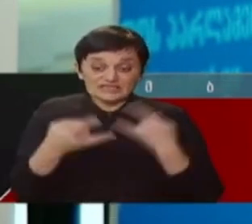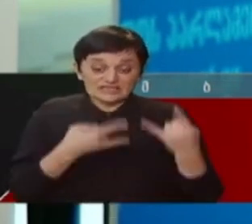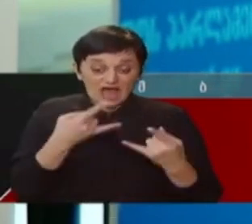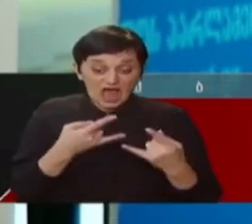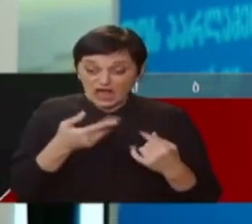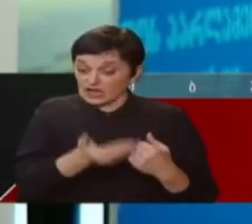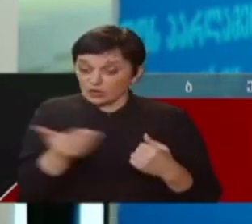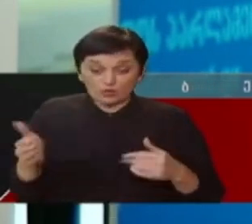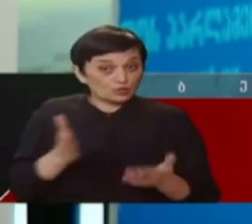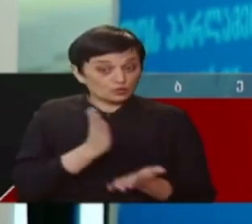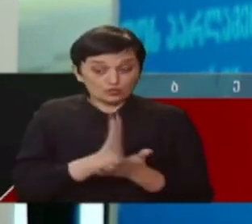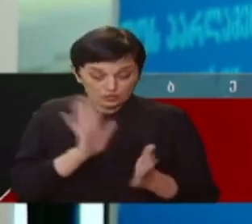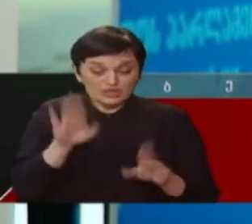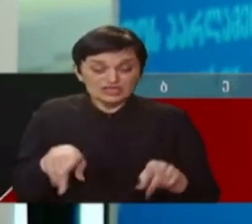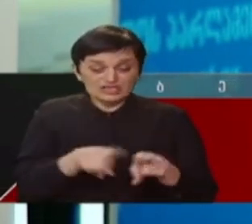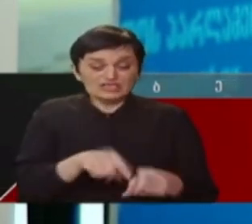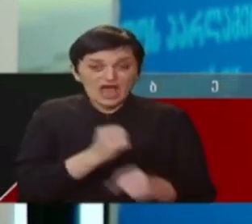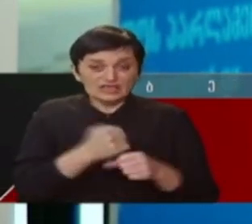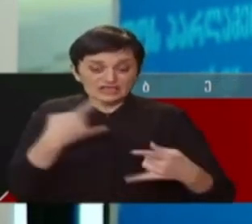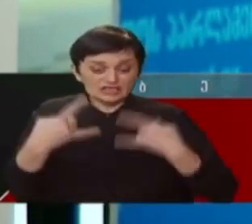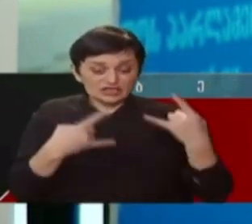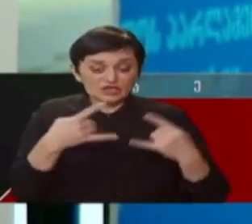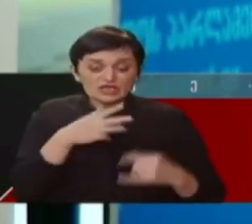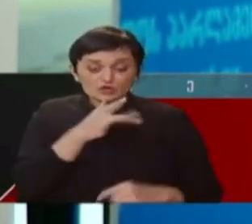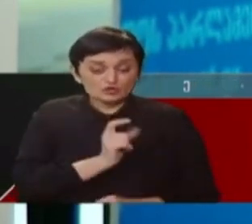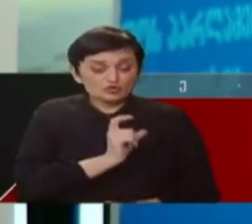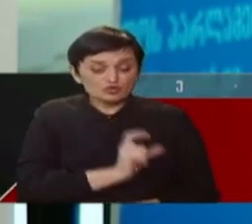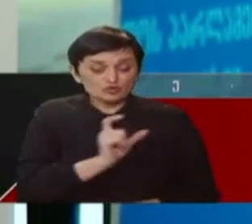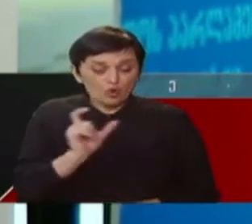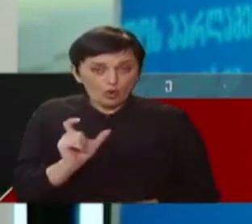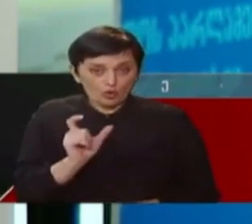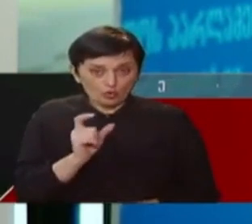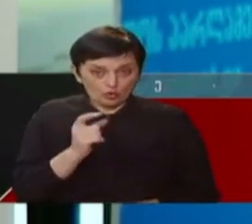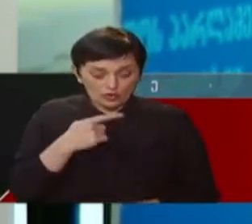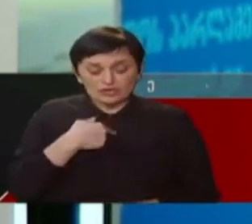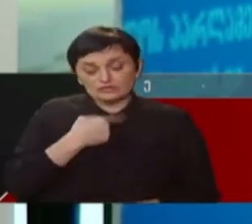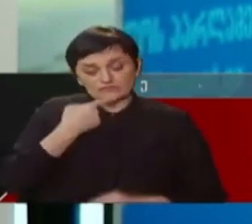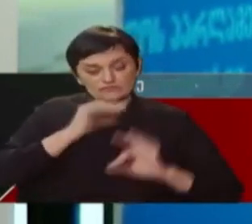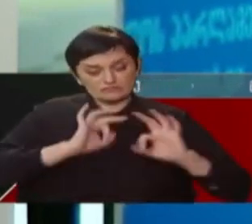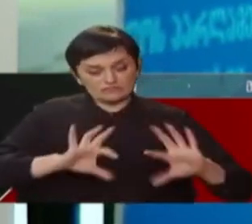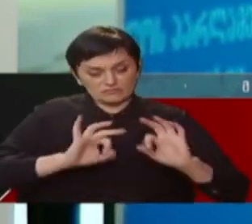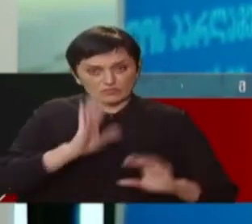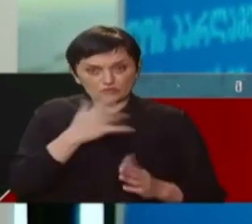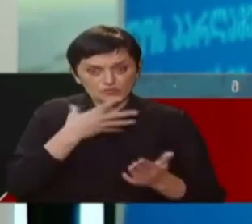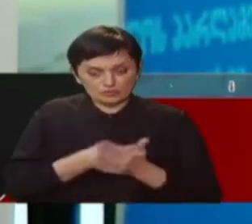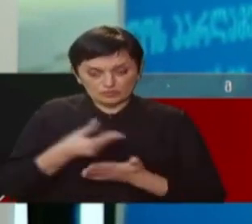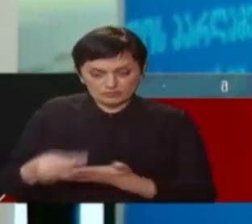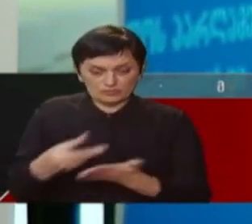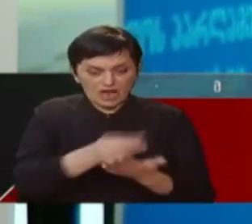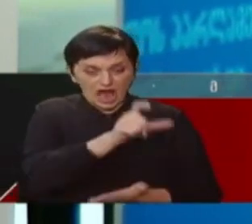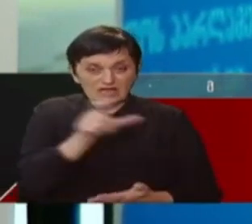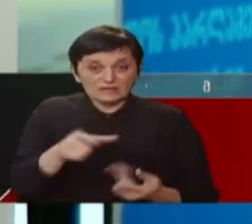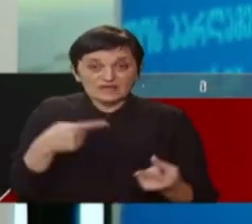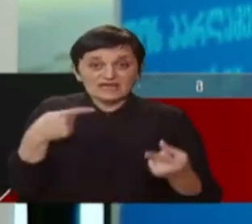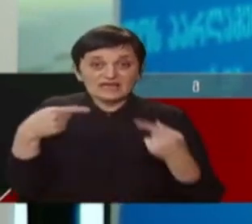გვაქვს, მოდი გავაკეთოთ ისეთი ტელევიზია, სადაც გარკვეული დრო დაგვეთმობა, ჩვენ სათქმელს ვეთყვით ადამიანებს და განსხვავებით იმ